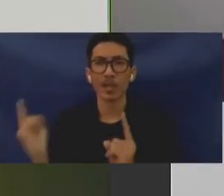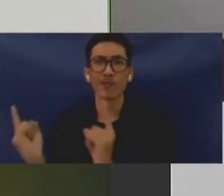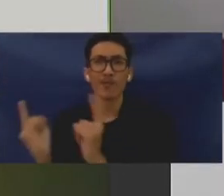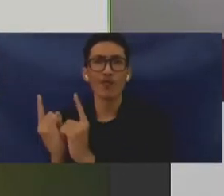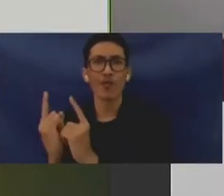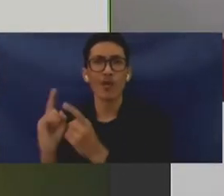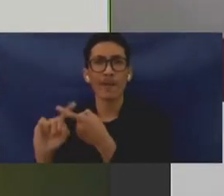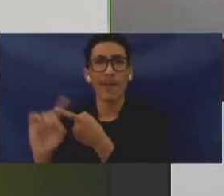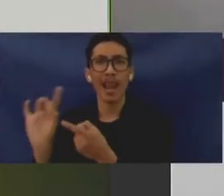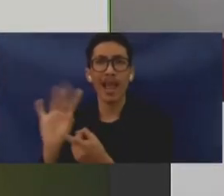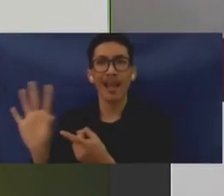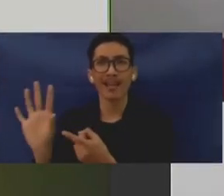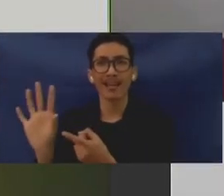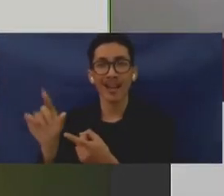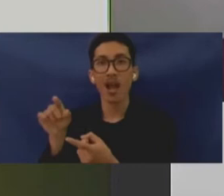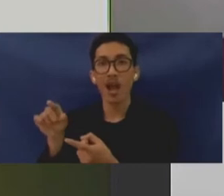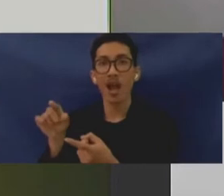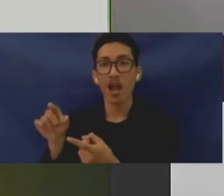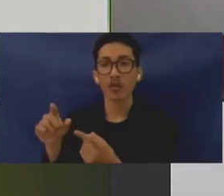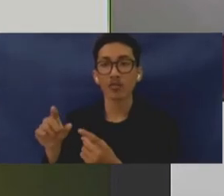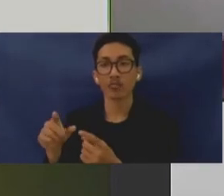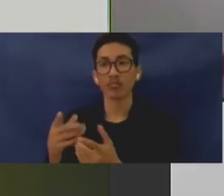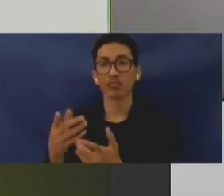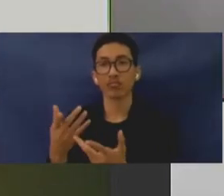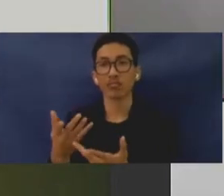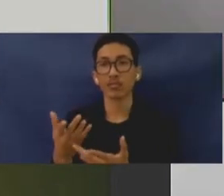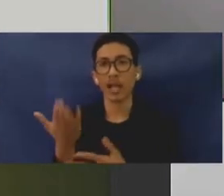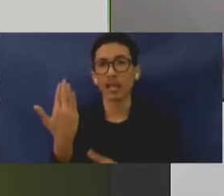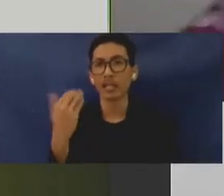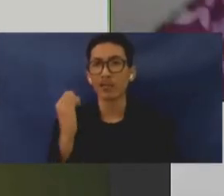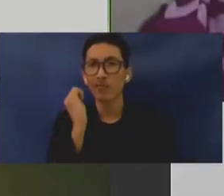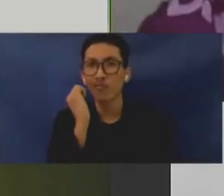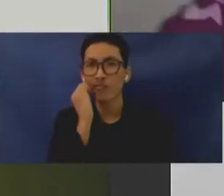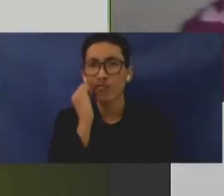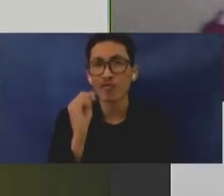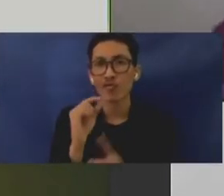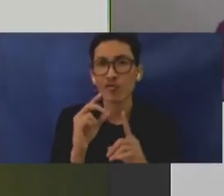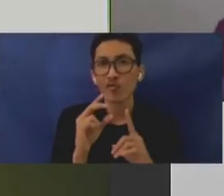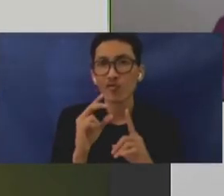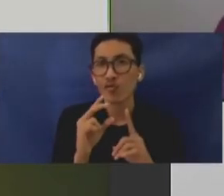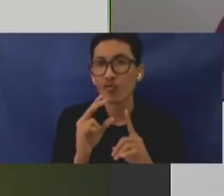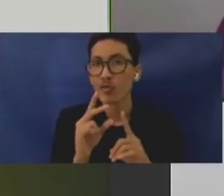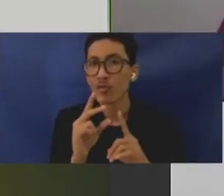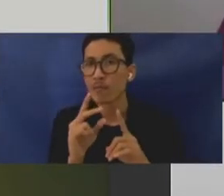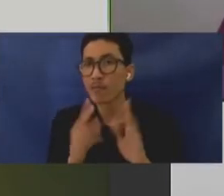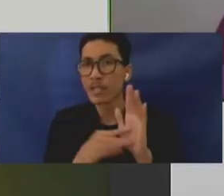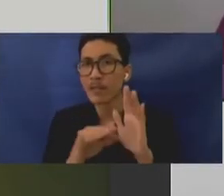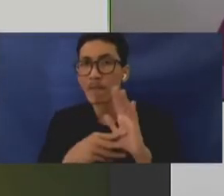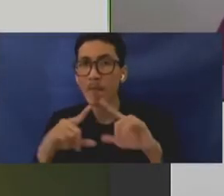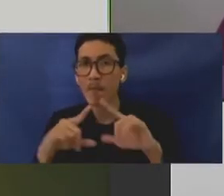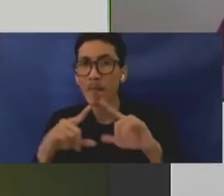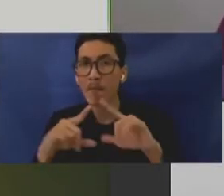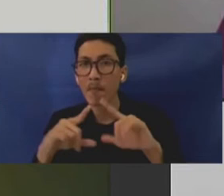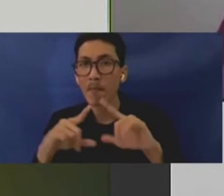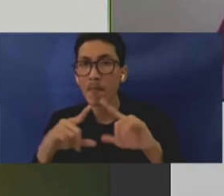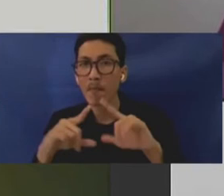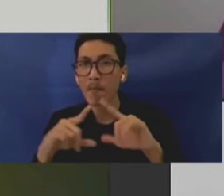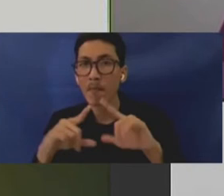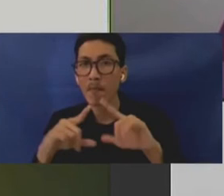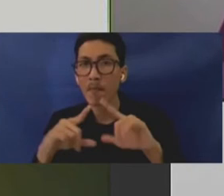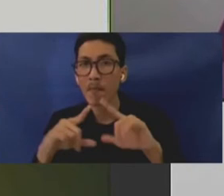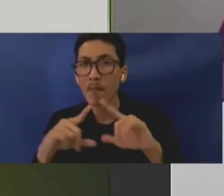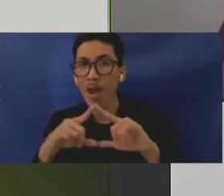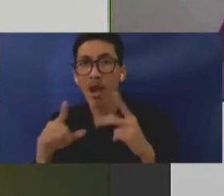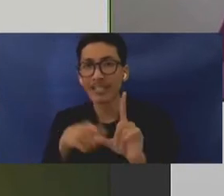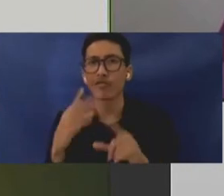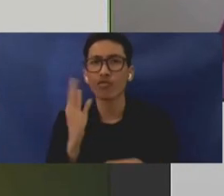misal kita bahas anaknya Bu Pri masa Bu Reni kan udah berumur di atas 10 tahun, dimana mungkin anak-anak lainnya seumuran mereka